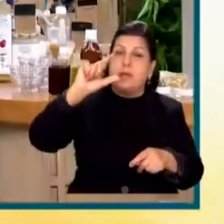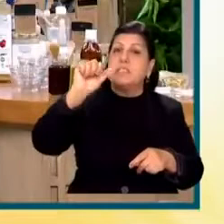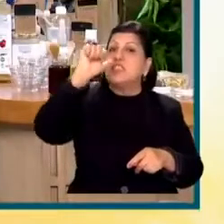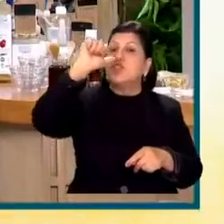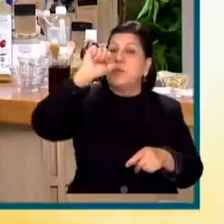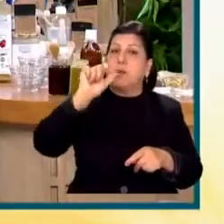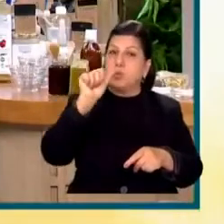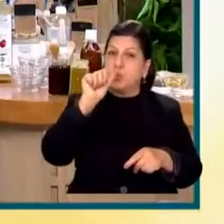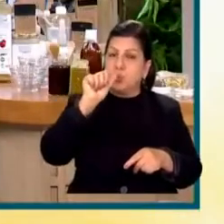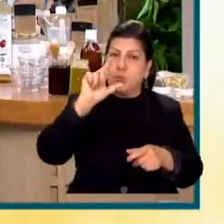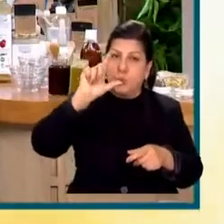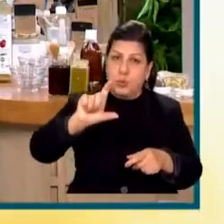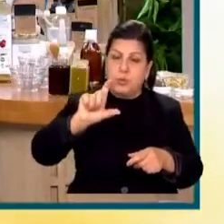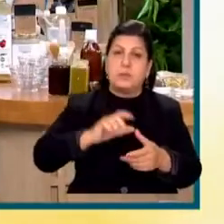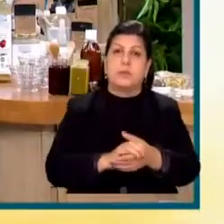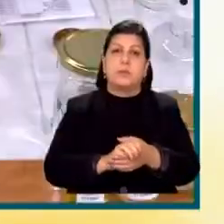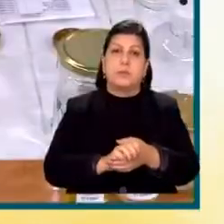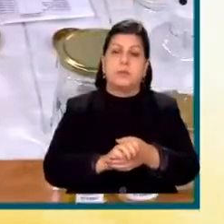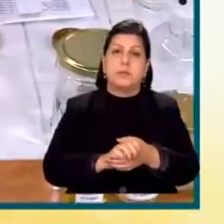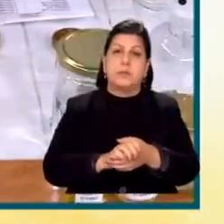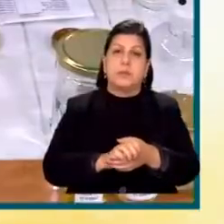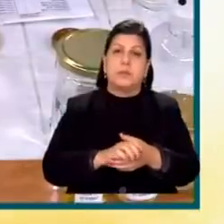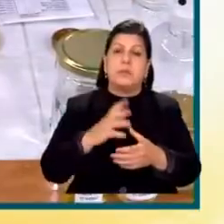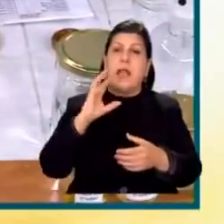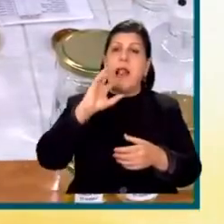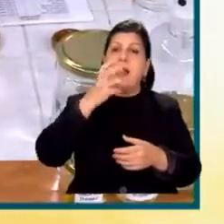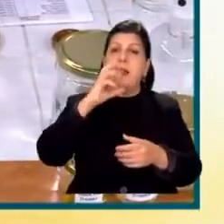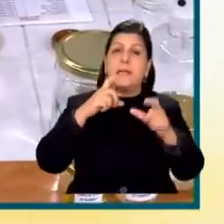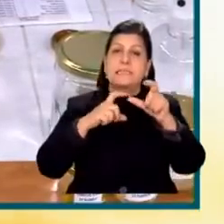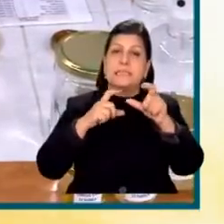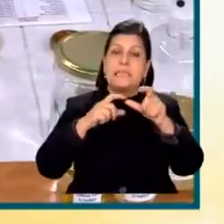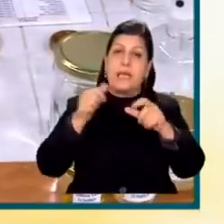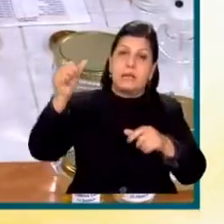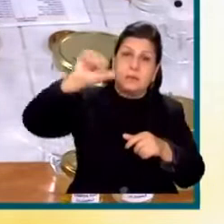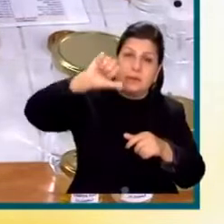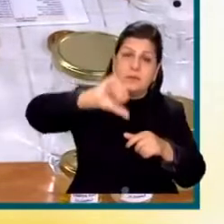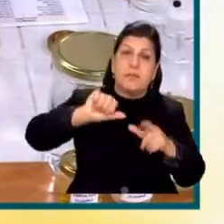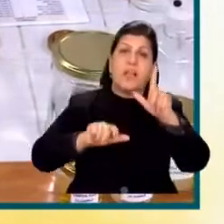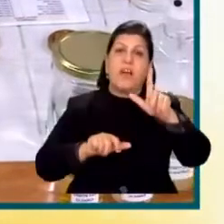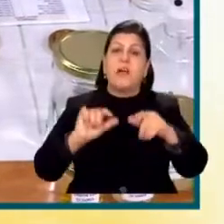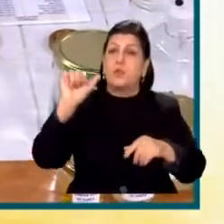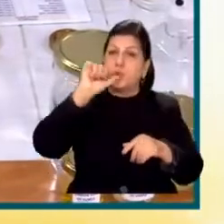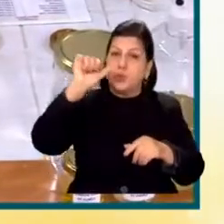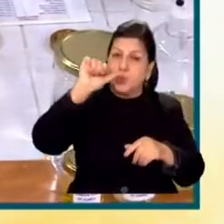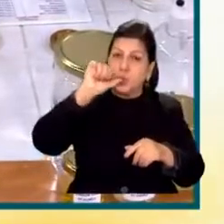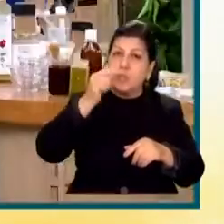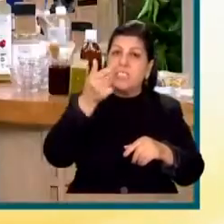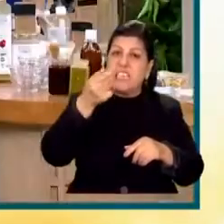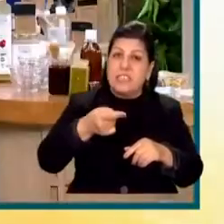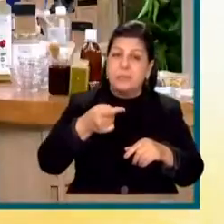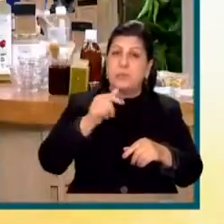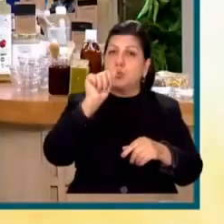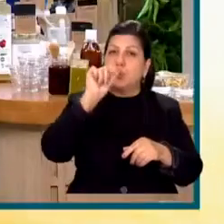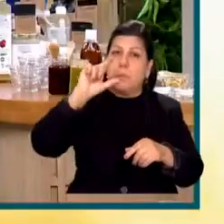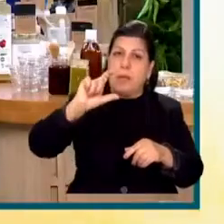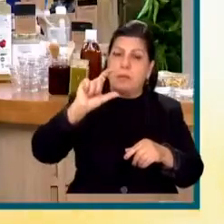Evet, içme suyumuzu aynı şekilde bir su bardağı içilebilir bir elma sirkemizin üzerine koyduk. Lavanta suyumuz yarım su bardağı olacak.